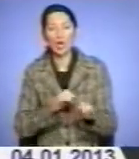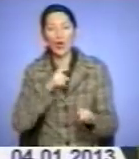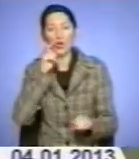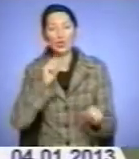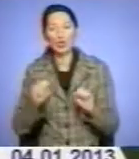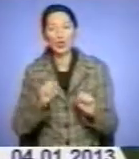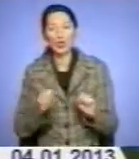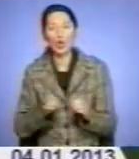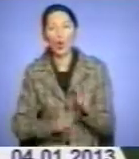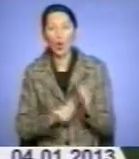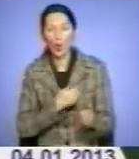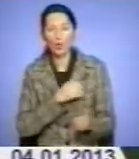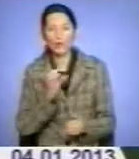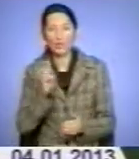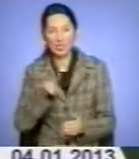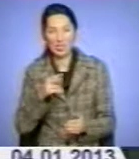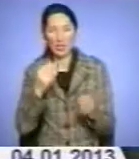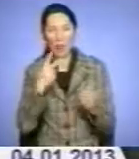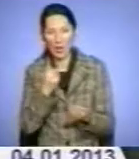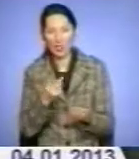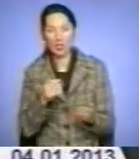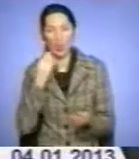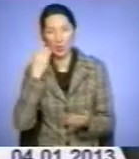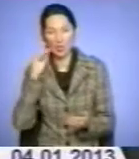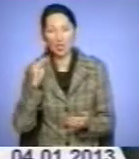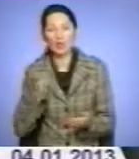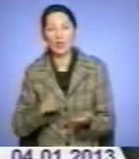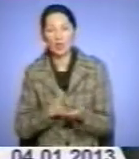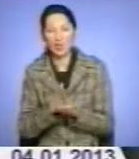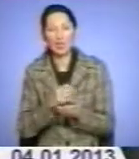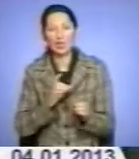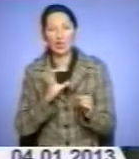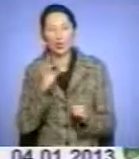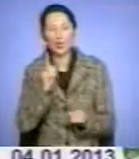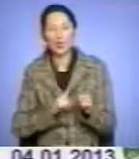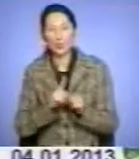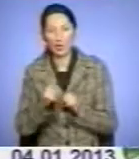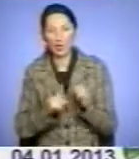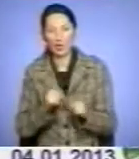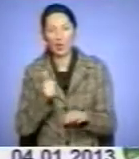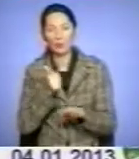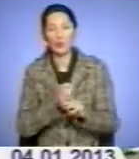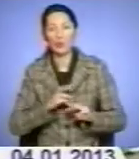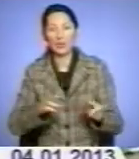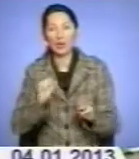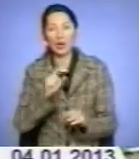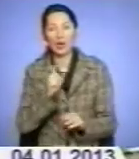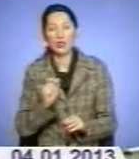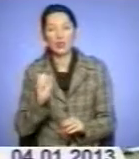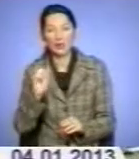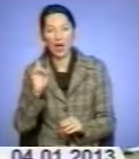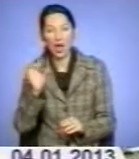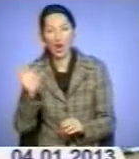вже із січня бачити позитивні економічні тенденції та соціальні перетворення. Прем'єр Микола Азаров навіть забажав від міністрів забезпечити